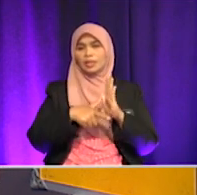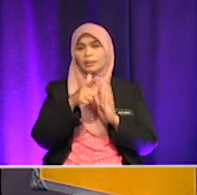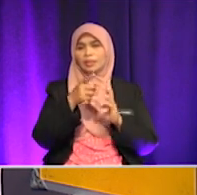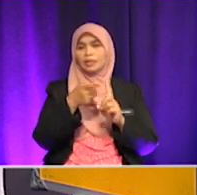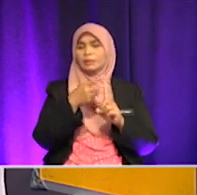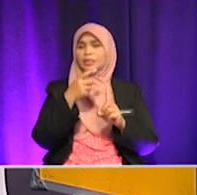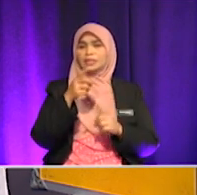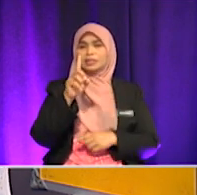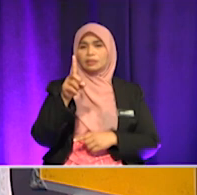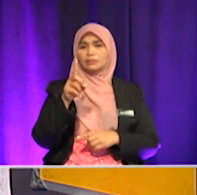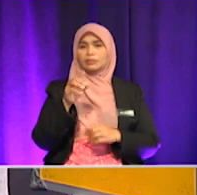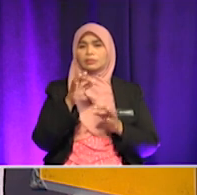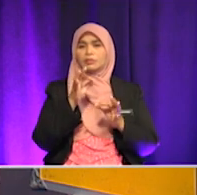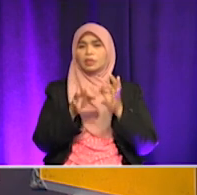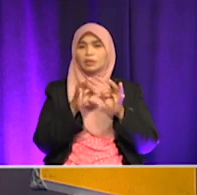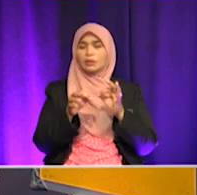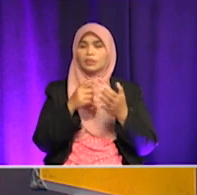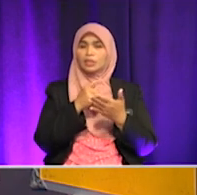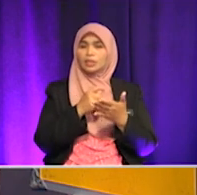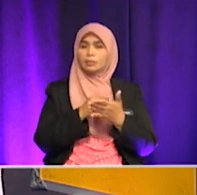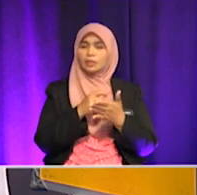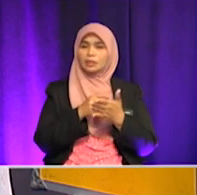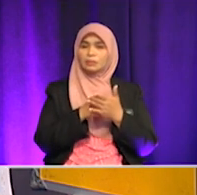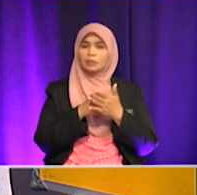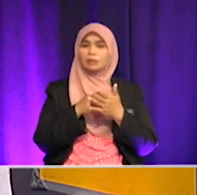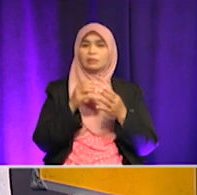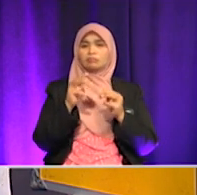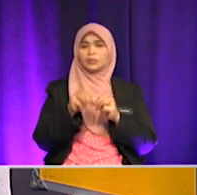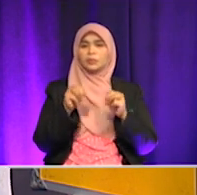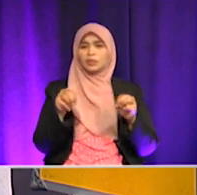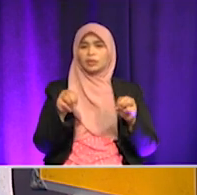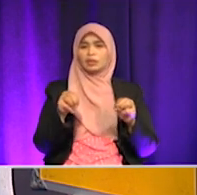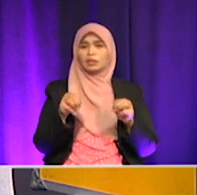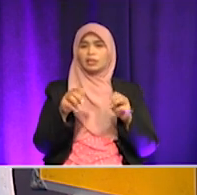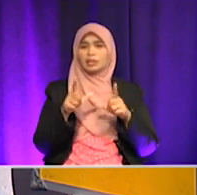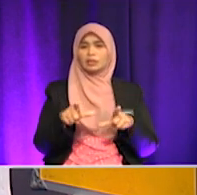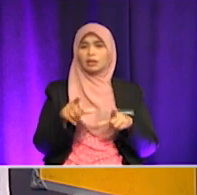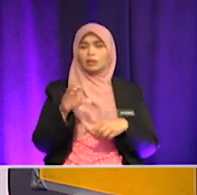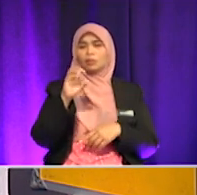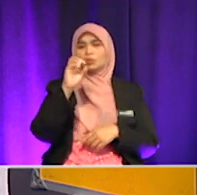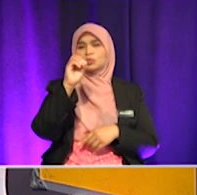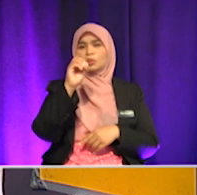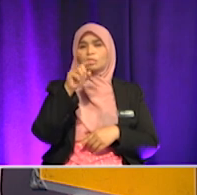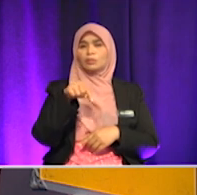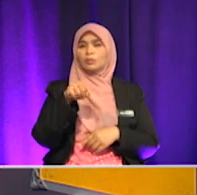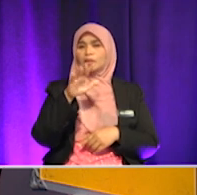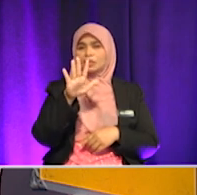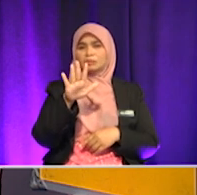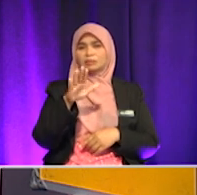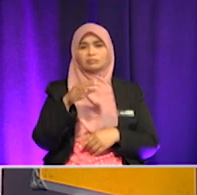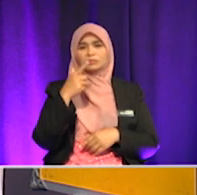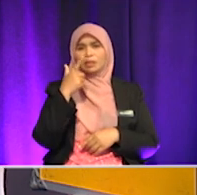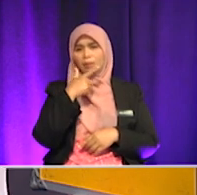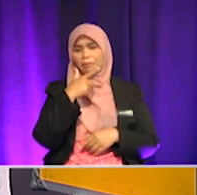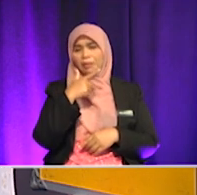Kalau tiba-tiba murid tanya saya soalan, nah, cikgu boleh tak kalau kita letak sifar perpuluhan lima? Pun tak nak juga. Tak nak juga. Tak